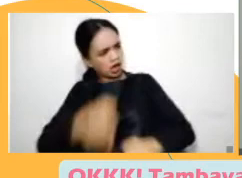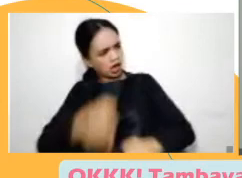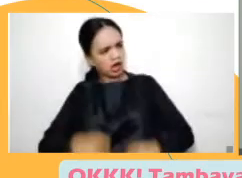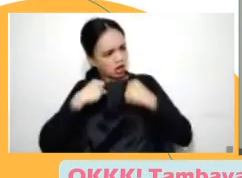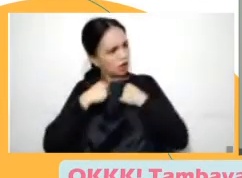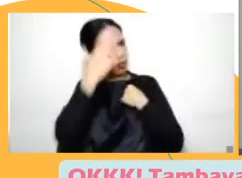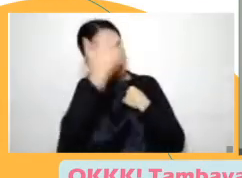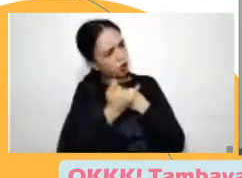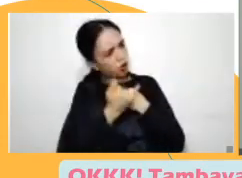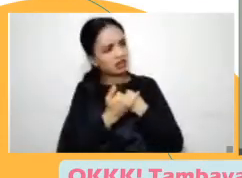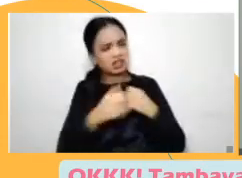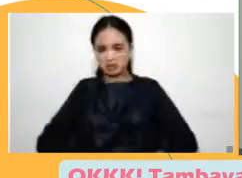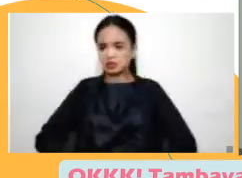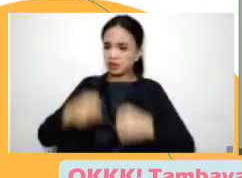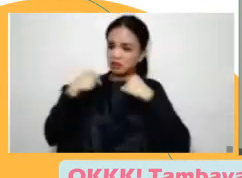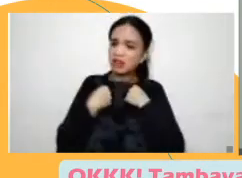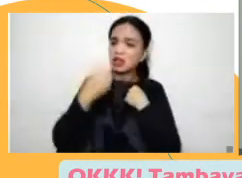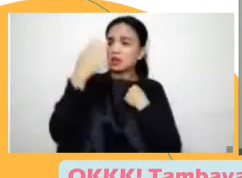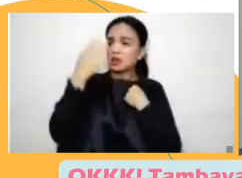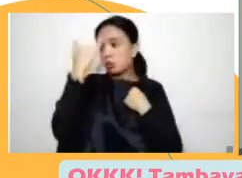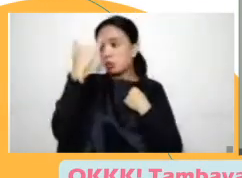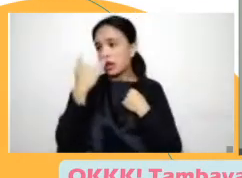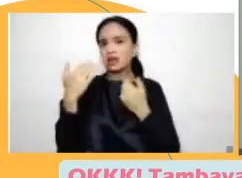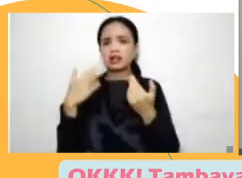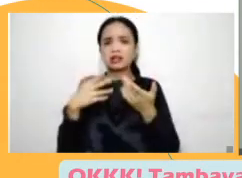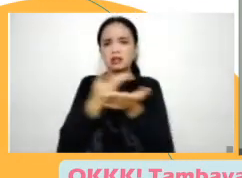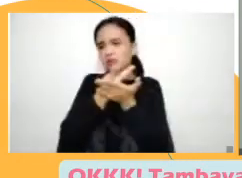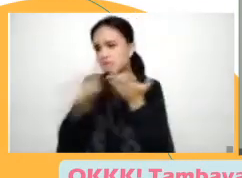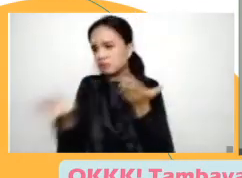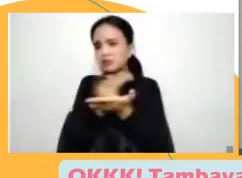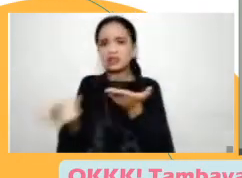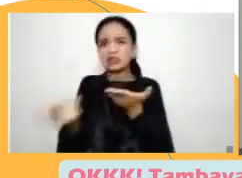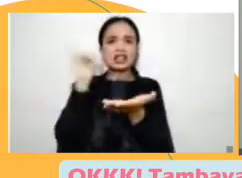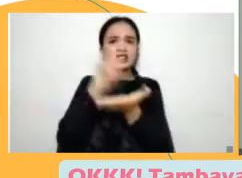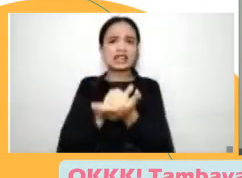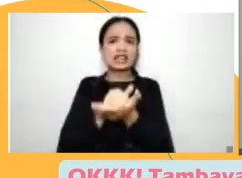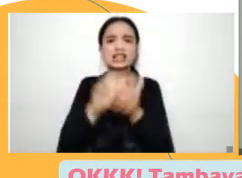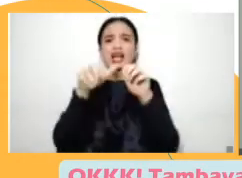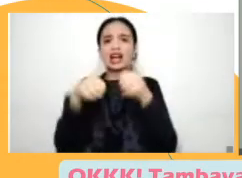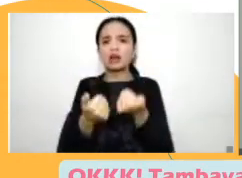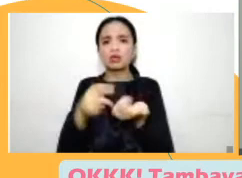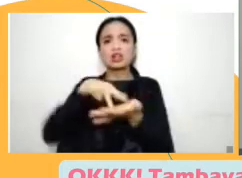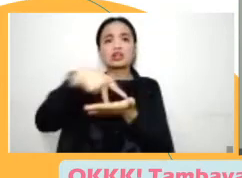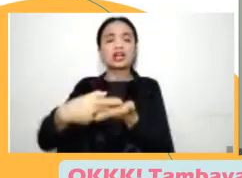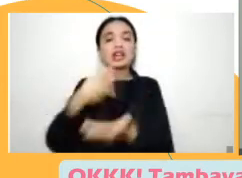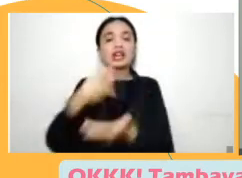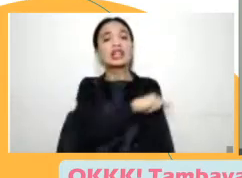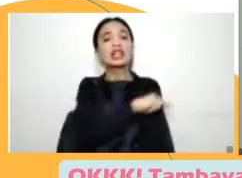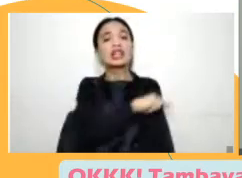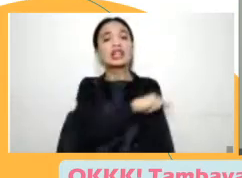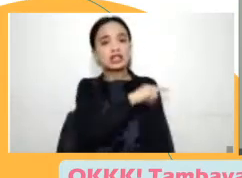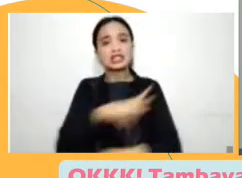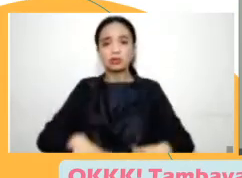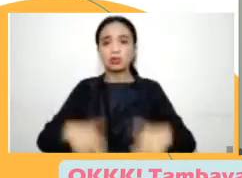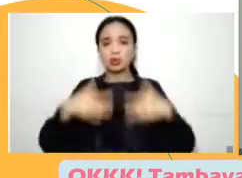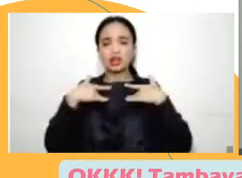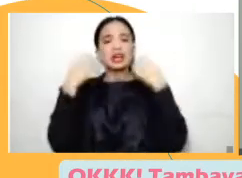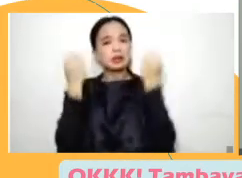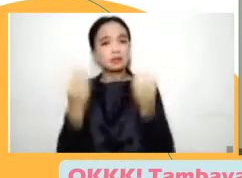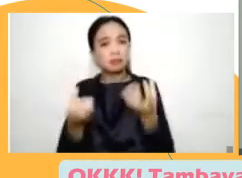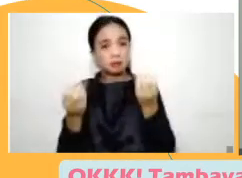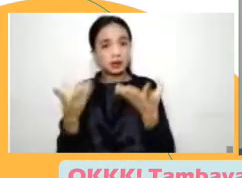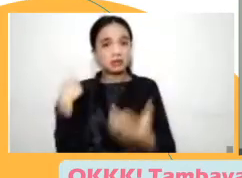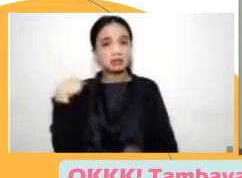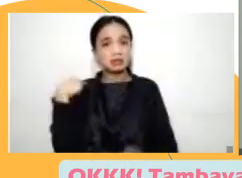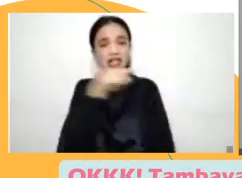Bumabangon ka lang naman kasi may pagkadapa. At ito yung isang natural sa buhay. Marami sa atin,